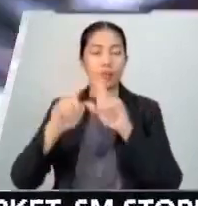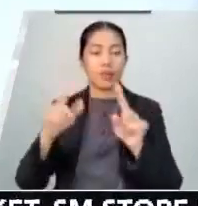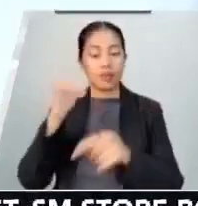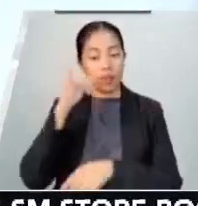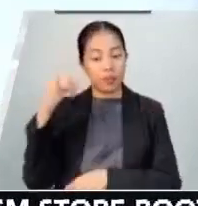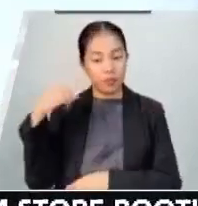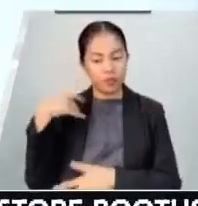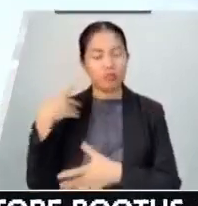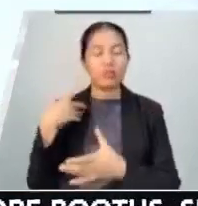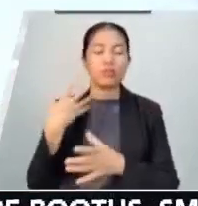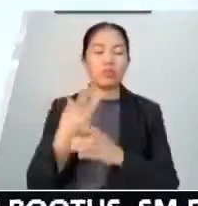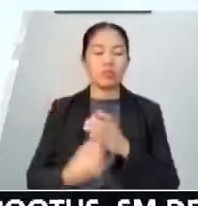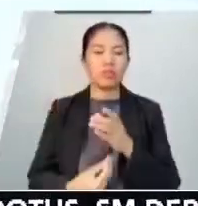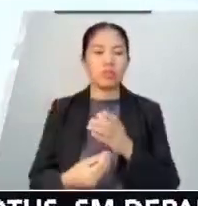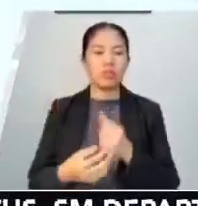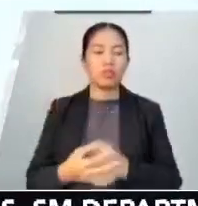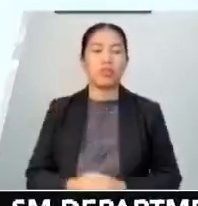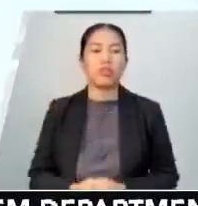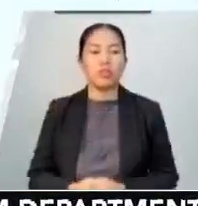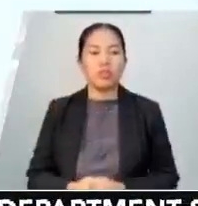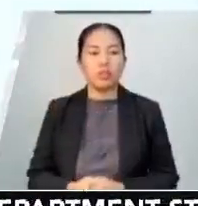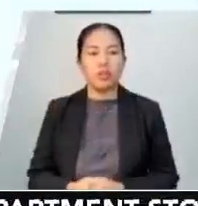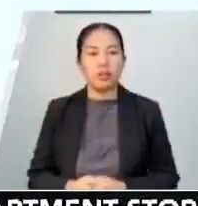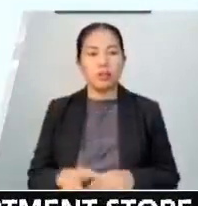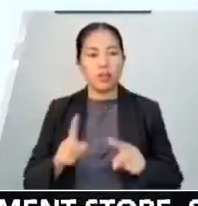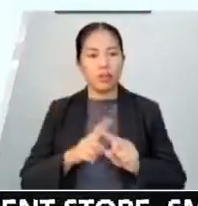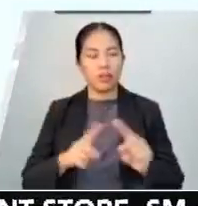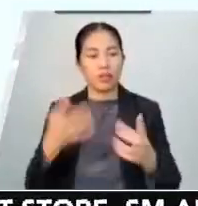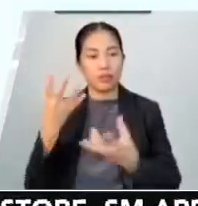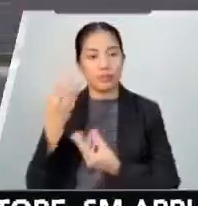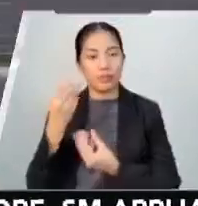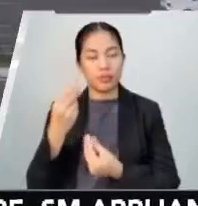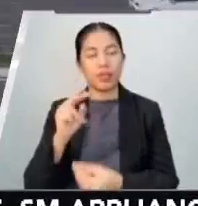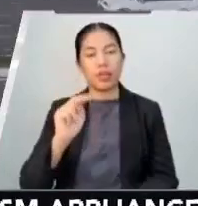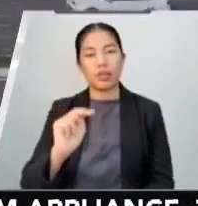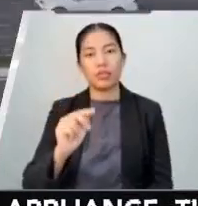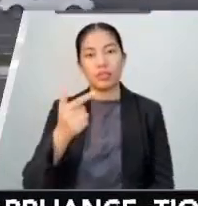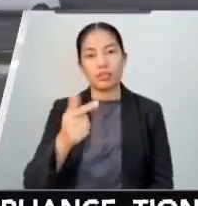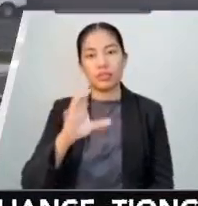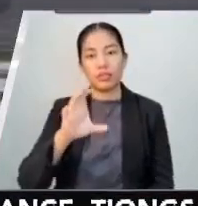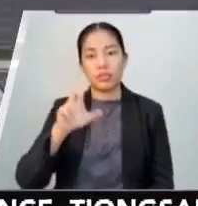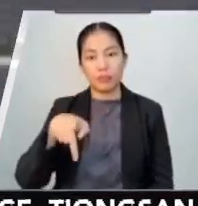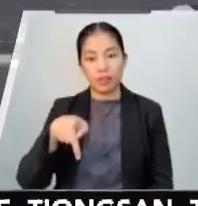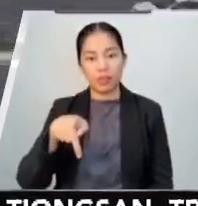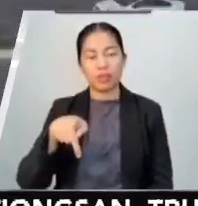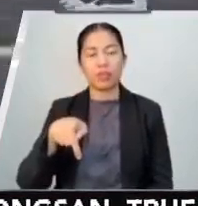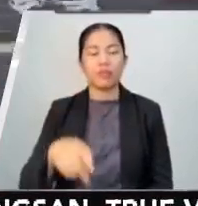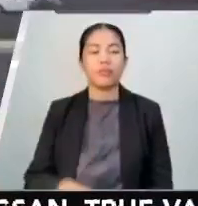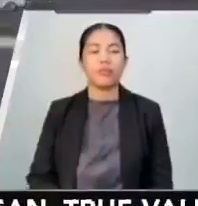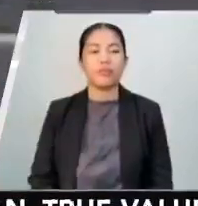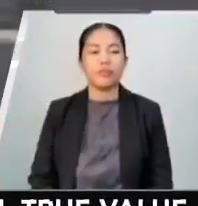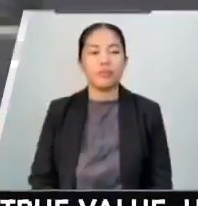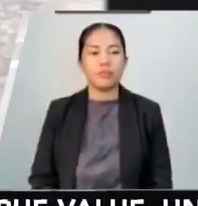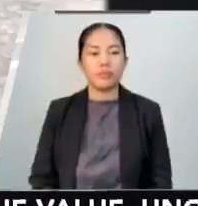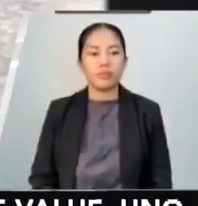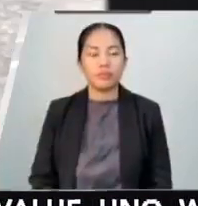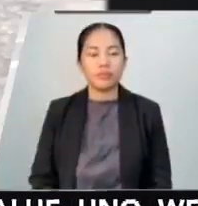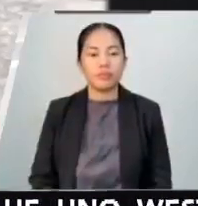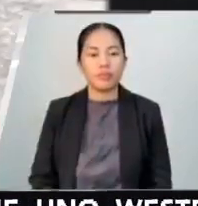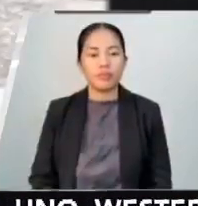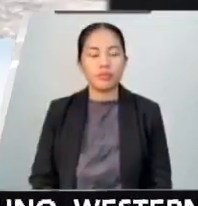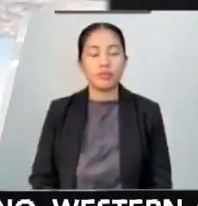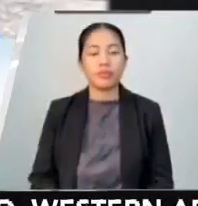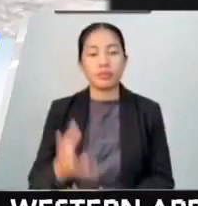ang load sa latest advisory ng National Grid Corporation of the Philippines. Sa ipinalabas na update ng National